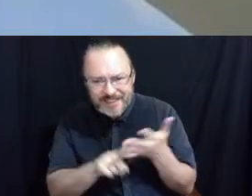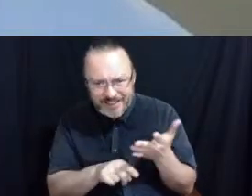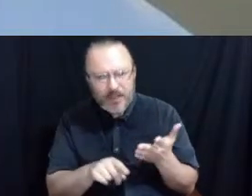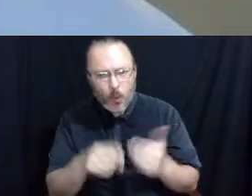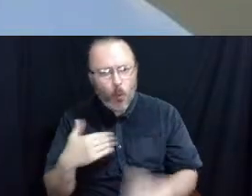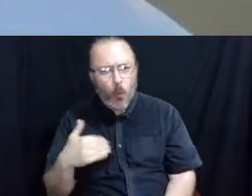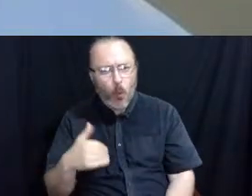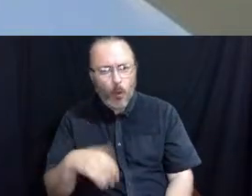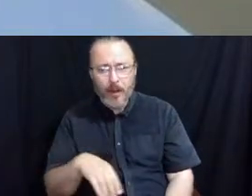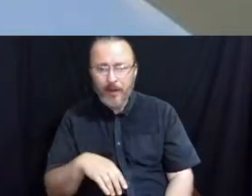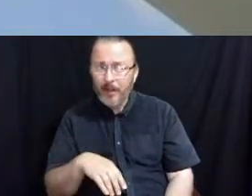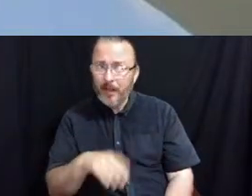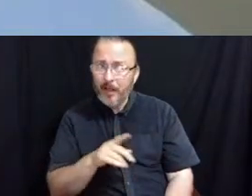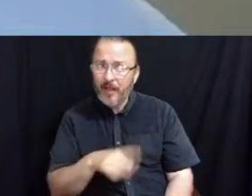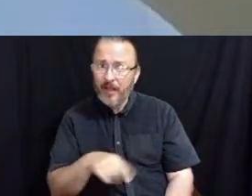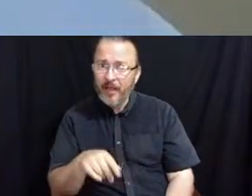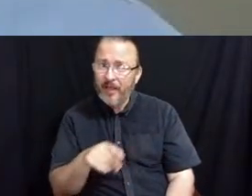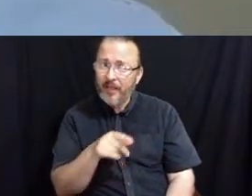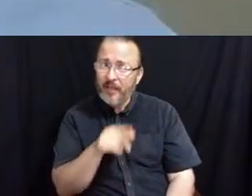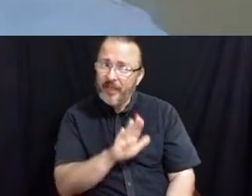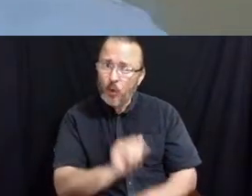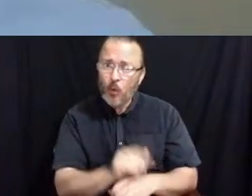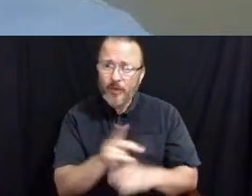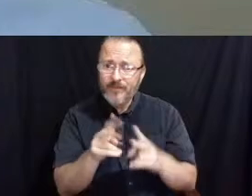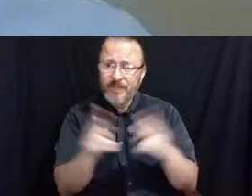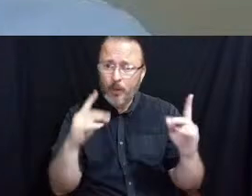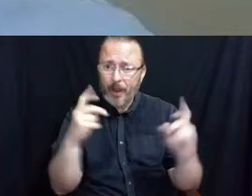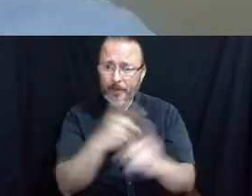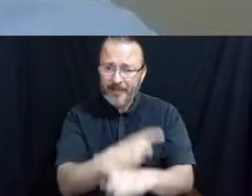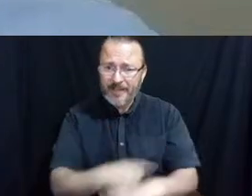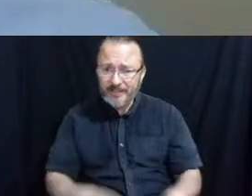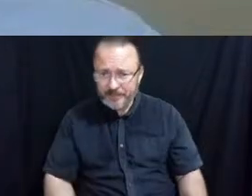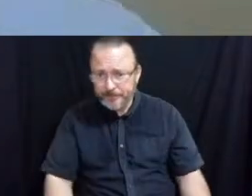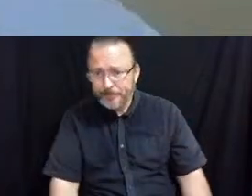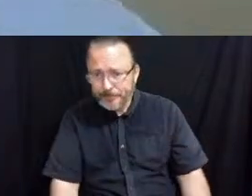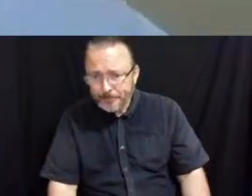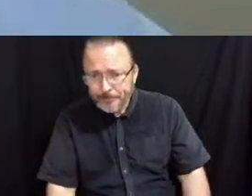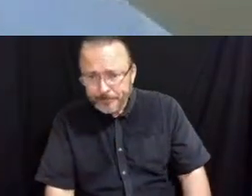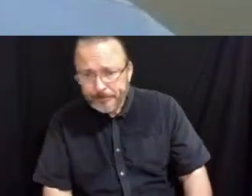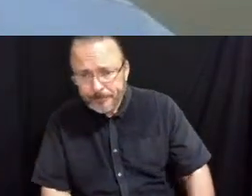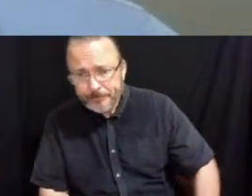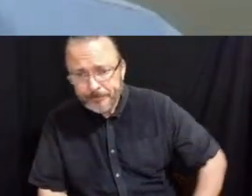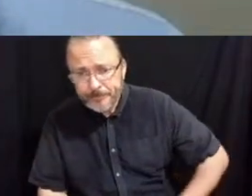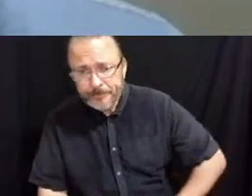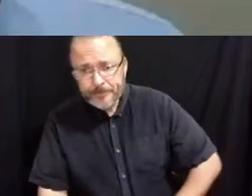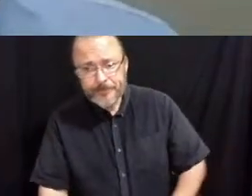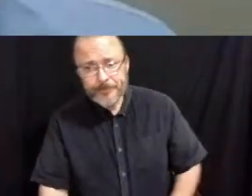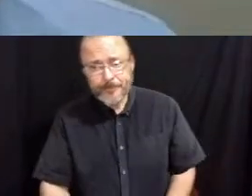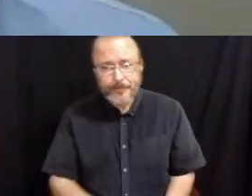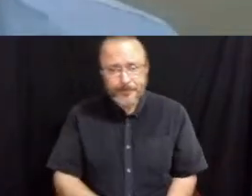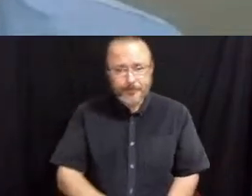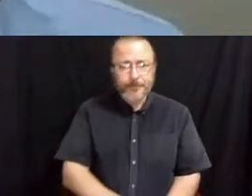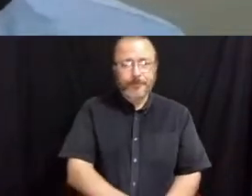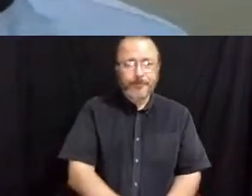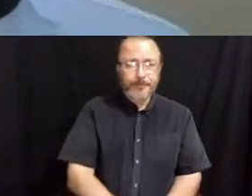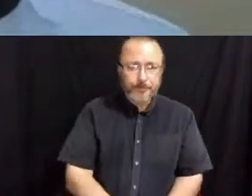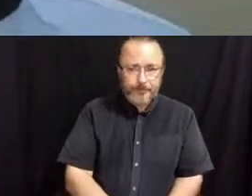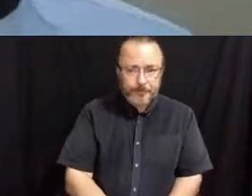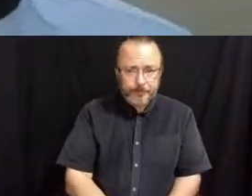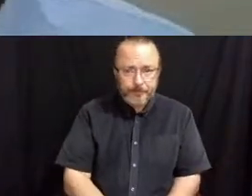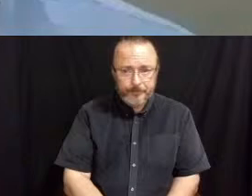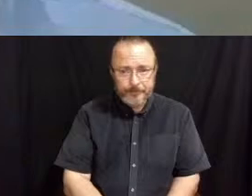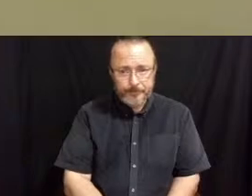des adjoints. Mais il faut souligner que les enseignants ont un travail très complexe et ont besoin d'être soutenus et épaulés.